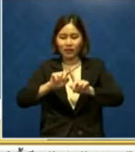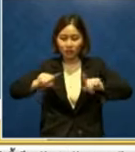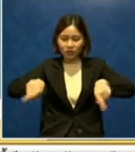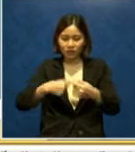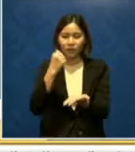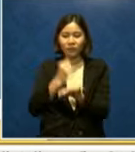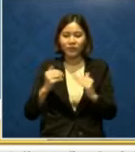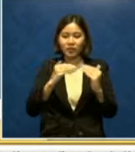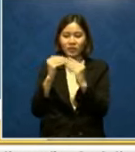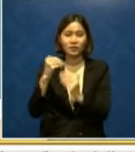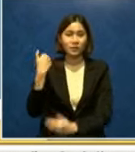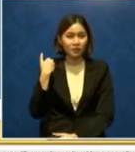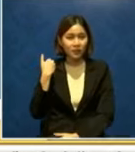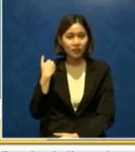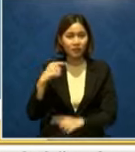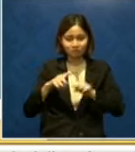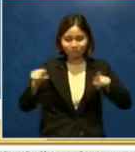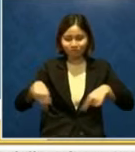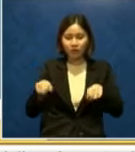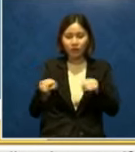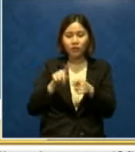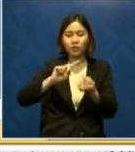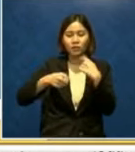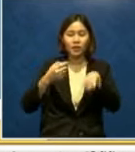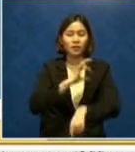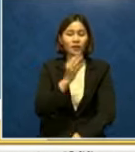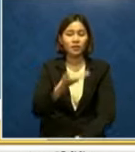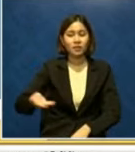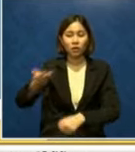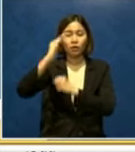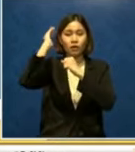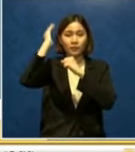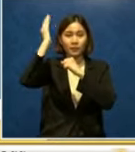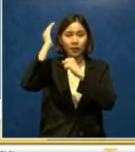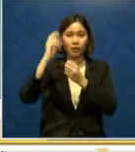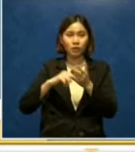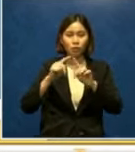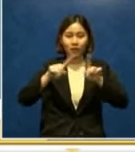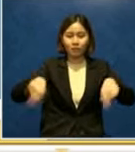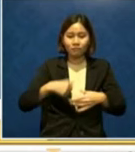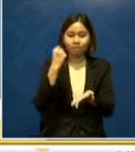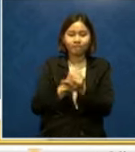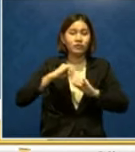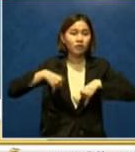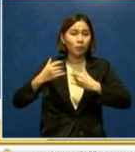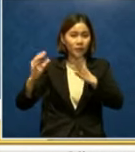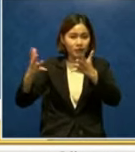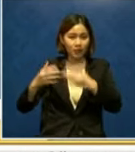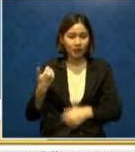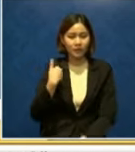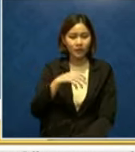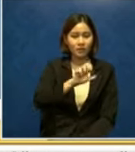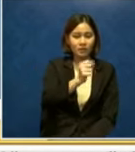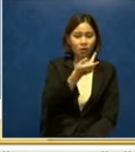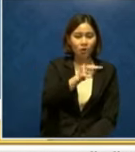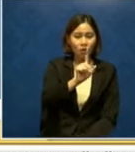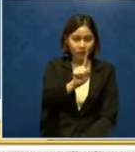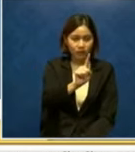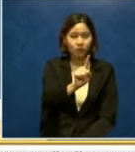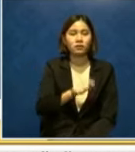เอกสารสิทธิ์ในที่นี้อย่างที่เพื่อนสมาชิกได้อภิปรายไปครับไม่ใช่โฉนดนะครับมีทั้งสค 1มี